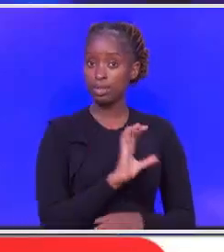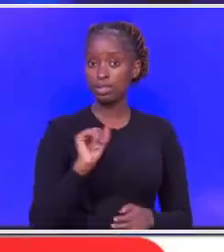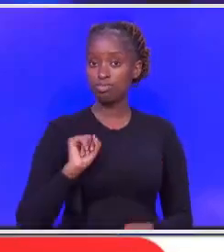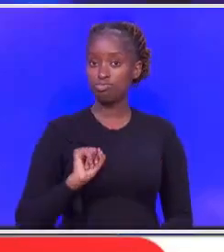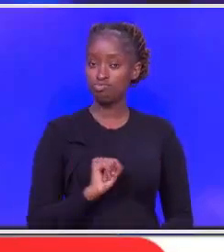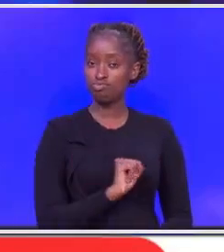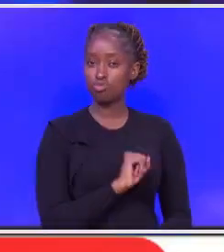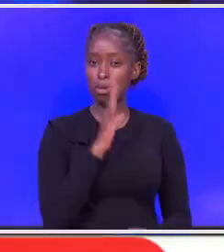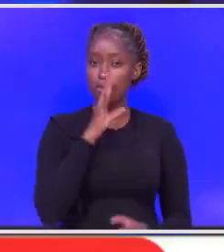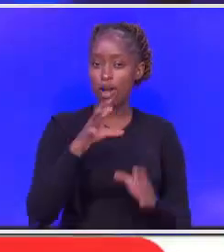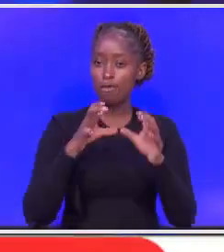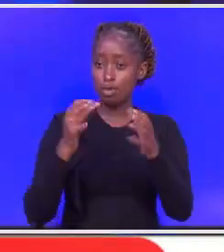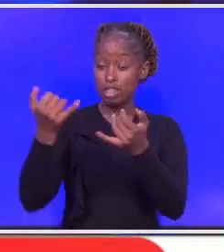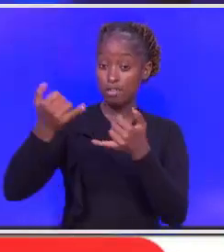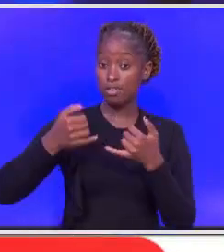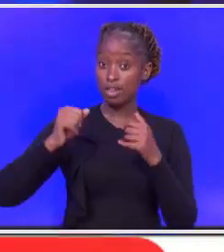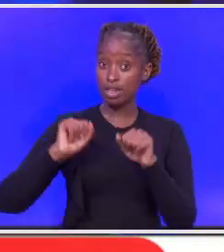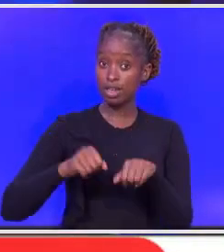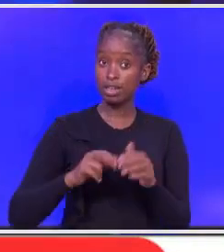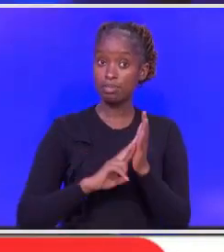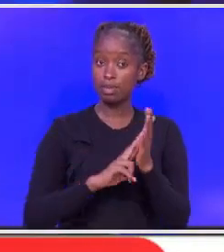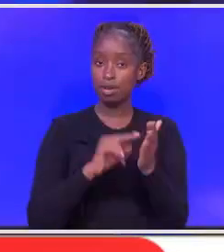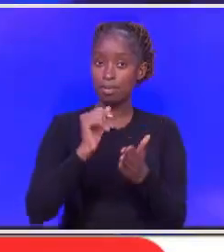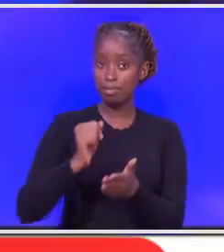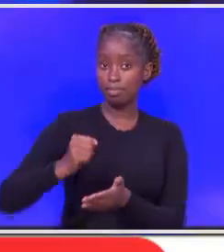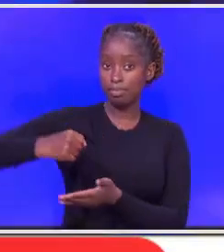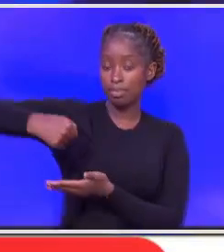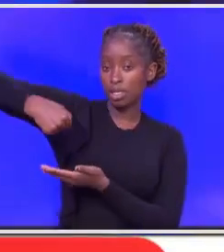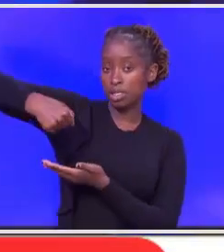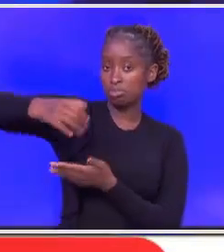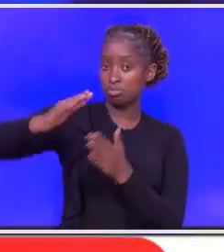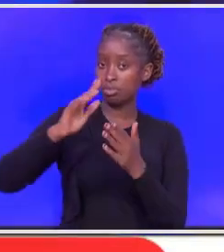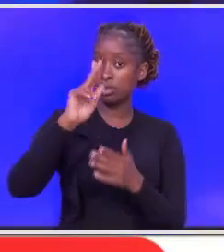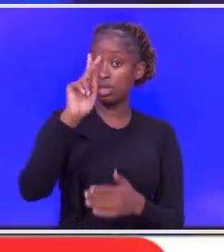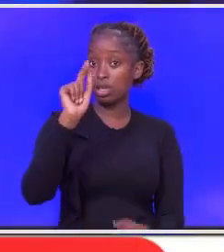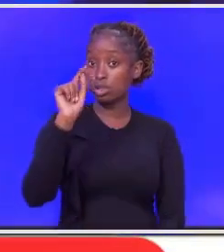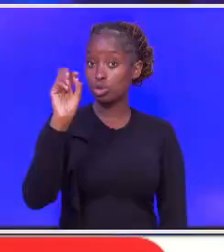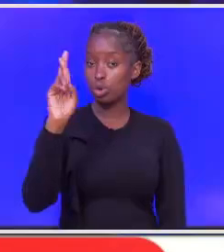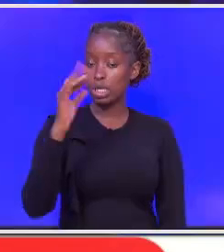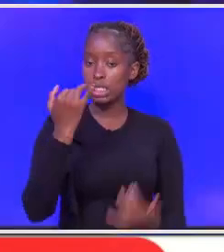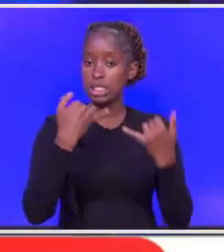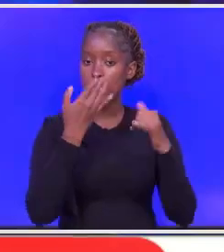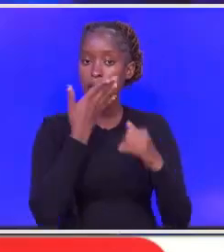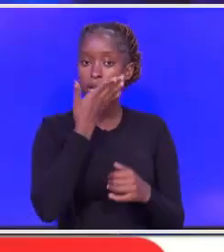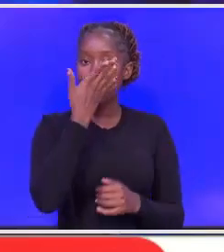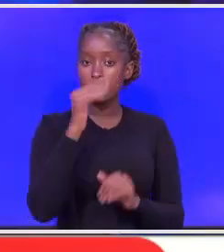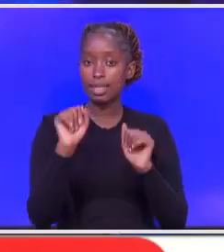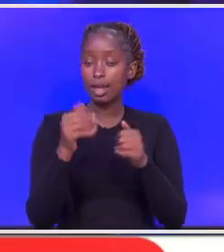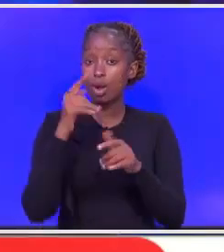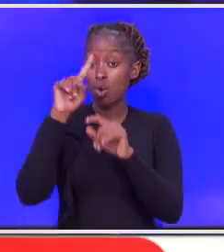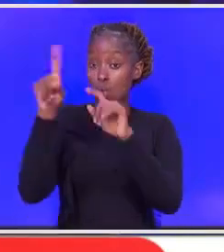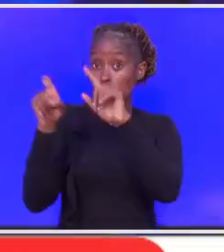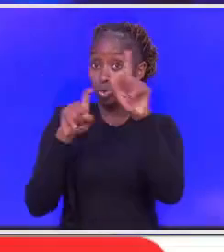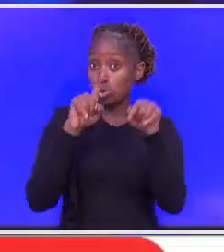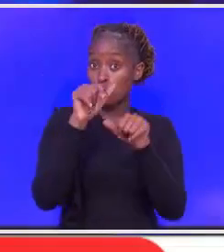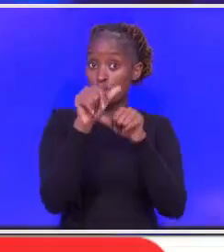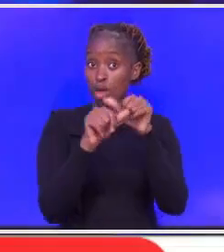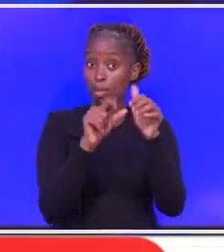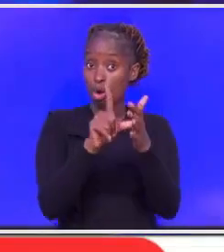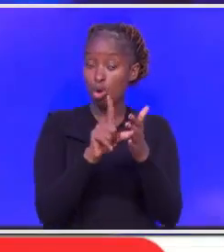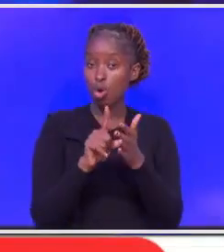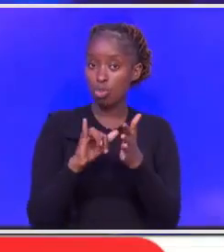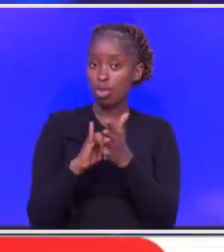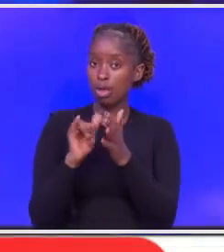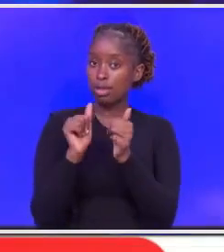italazimika kumwalika msimamizi wa bajeti wa ikulu Kato Ole Metito kujibu maswali kuhusiana na deni la shilingi